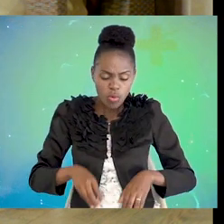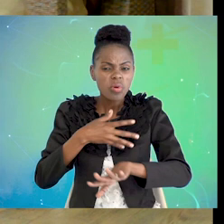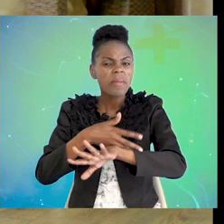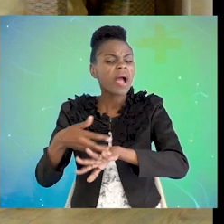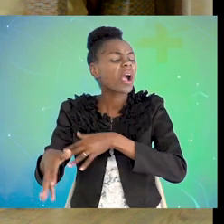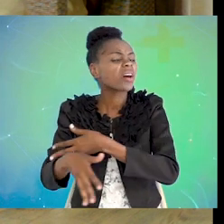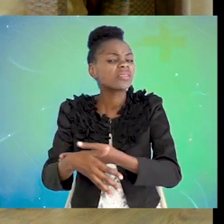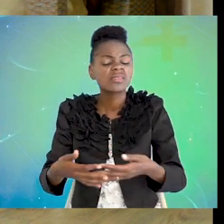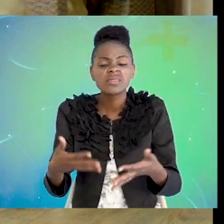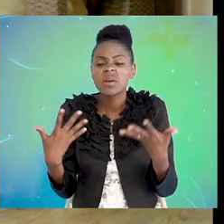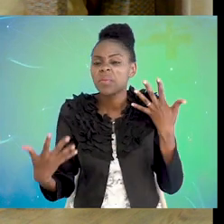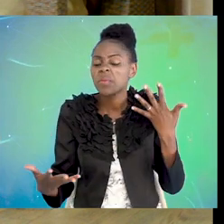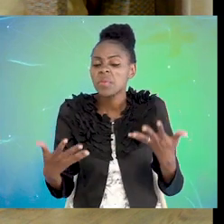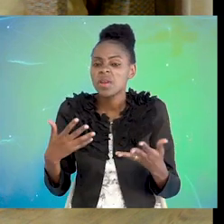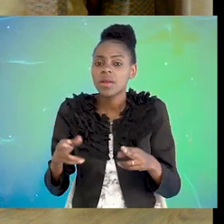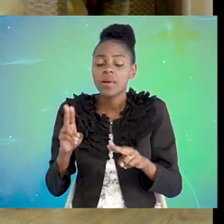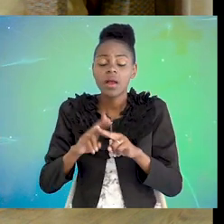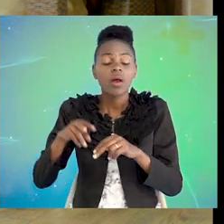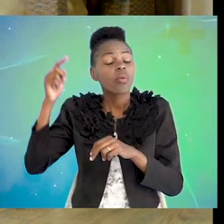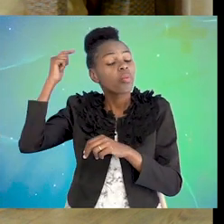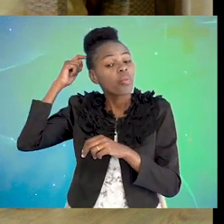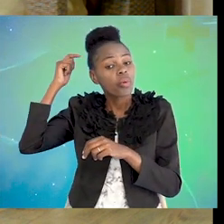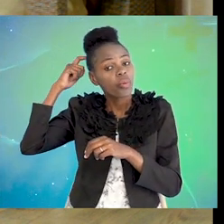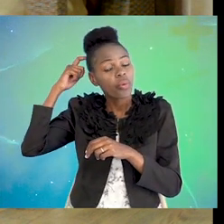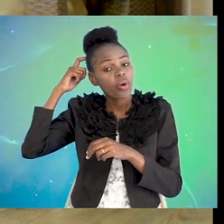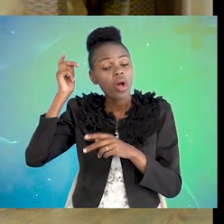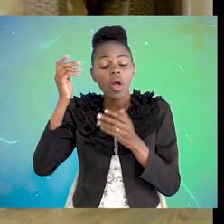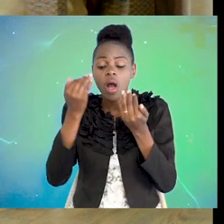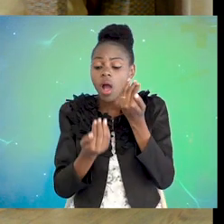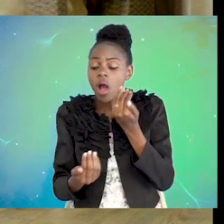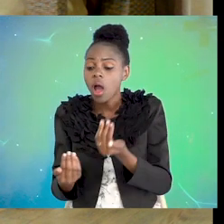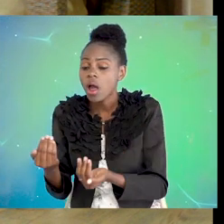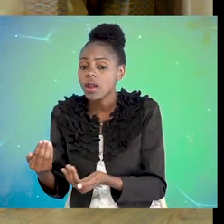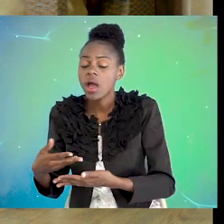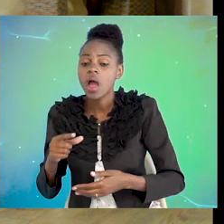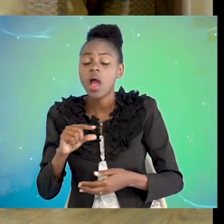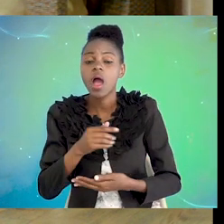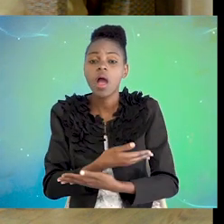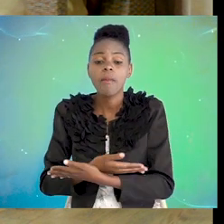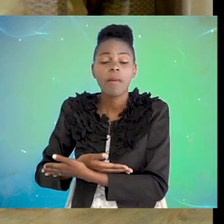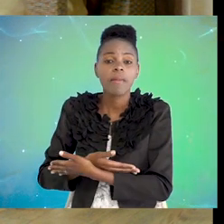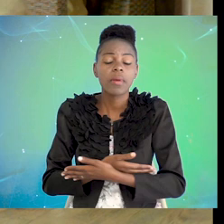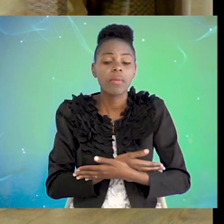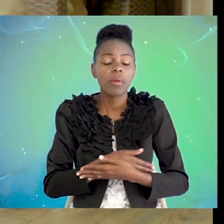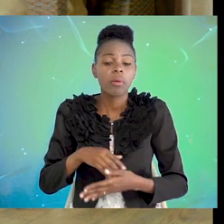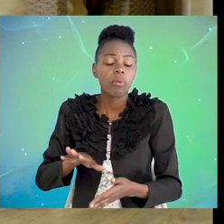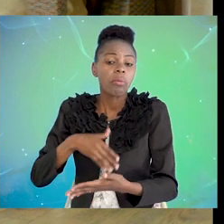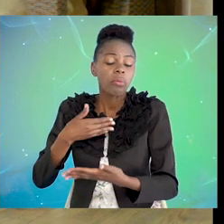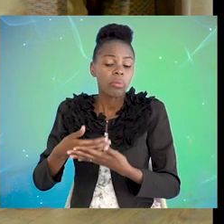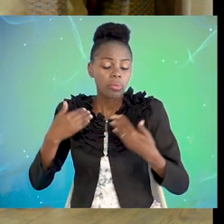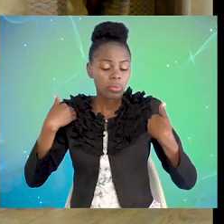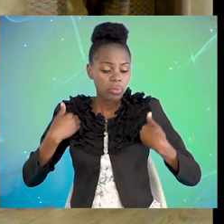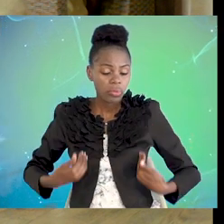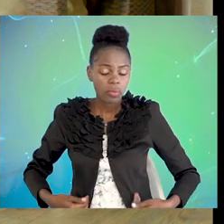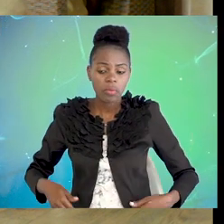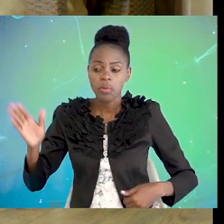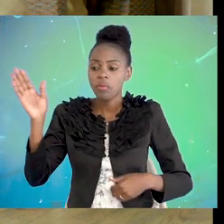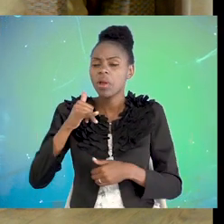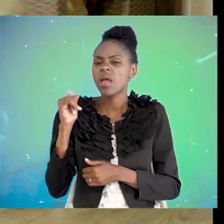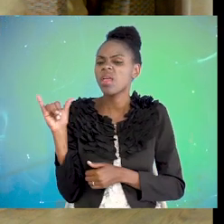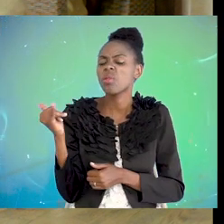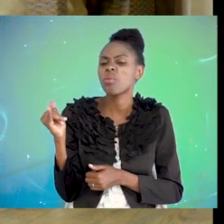magazi. Kumaso ni mataso kubira ubongo. Peza uti ana ajijebele kumago moka. Mwina tubi mbira